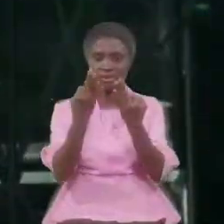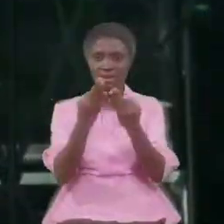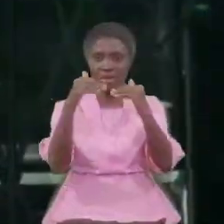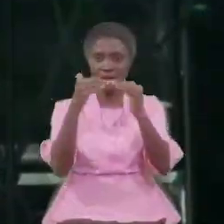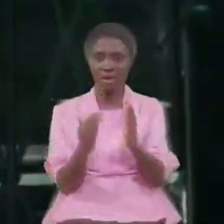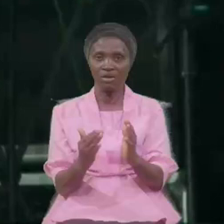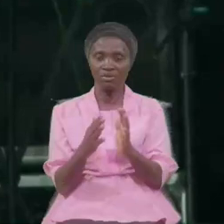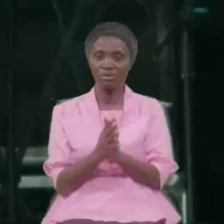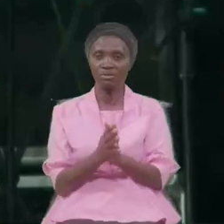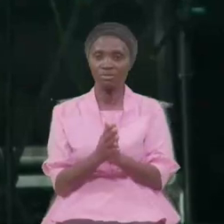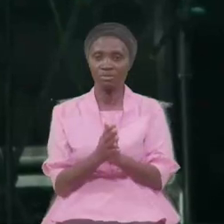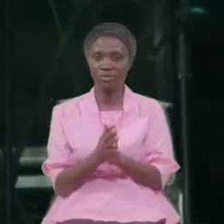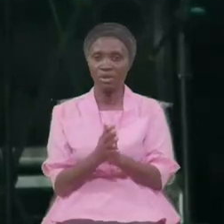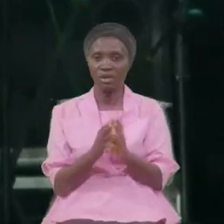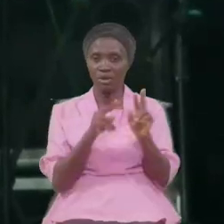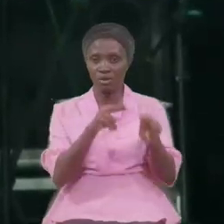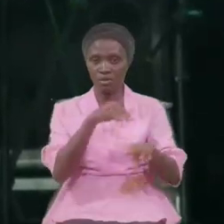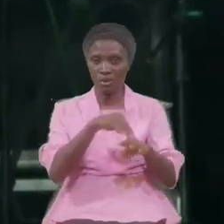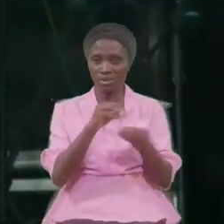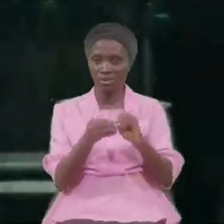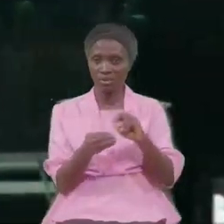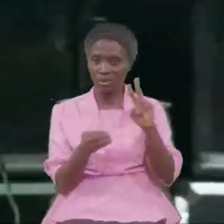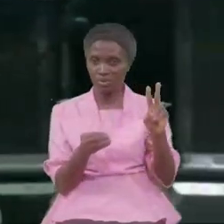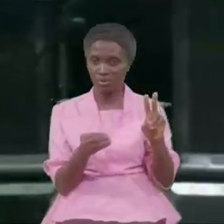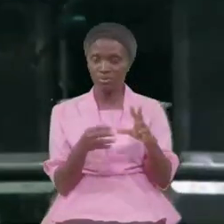maison. Voyons le deuxième point ici.